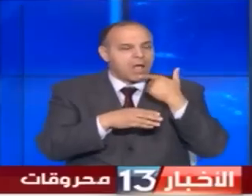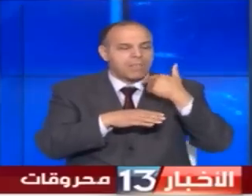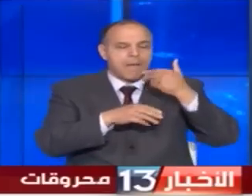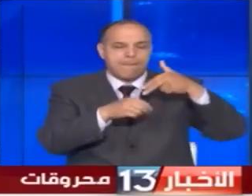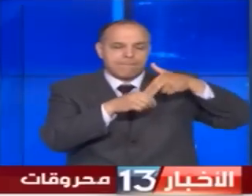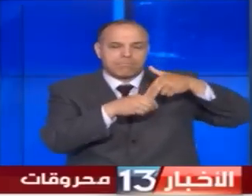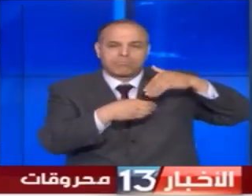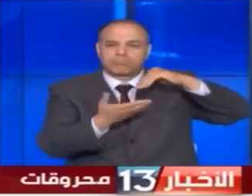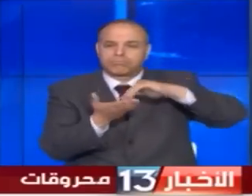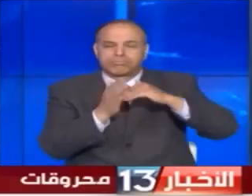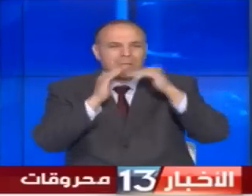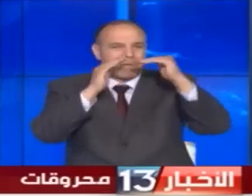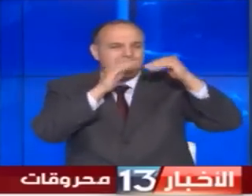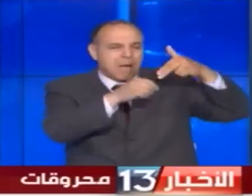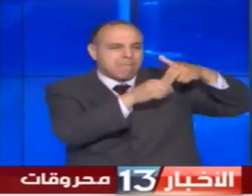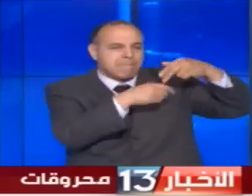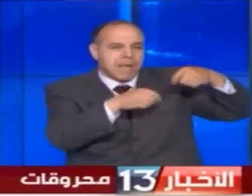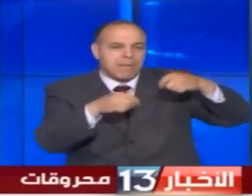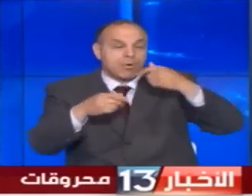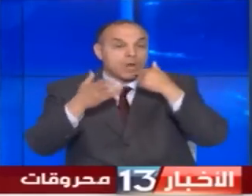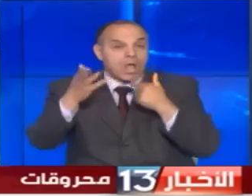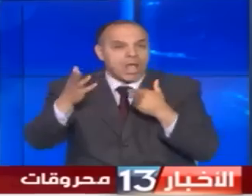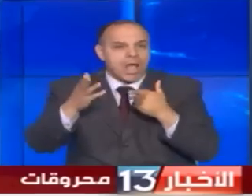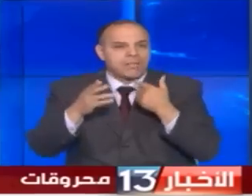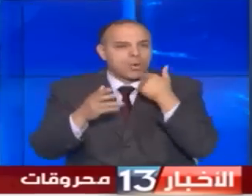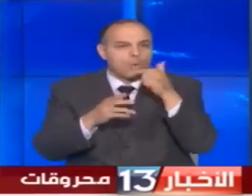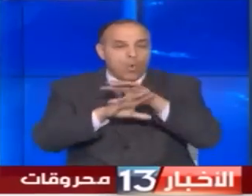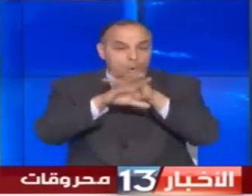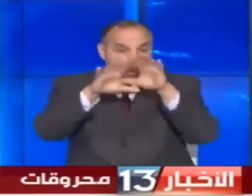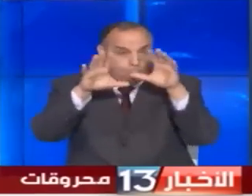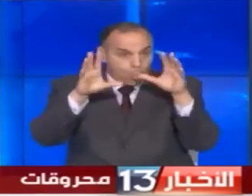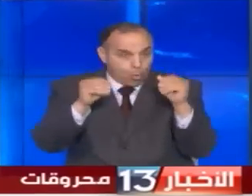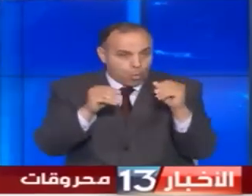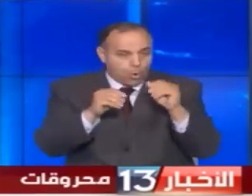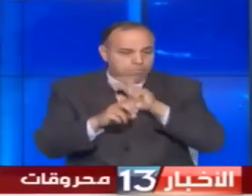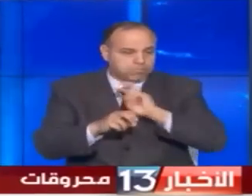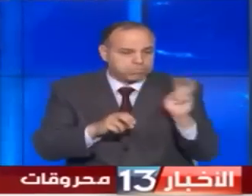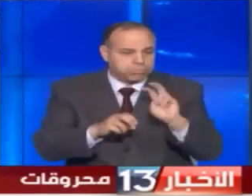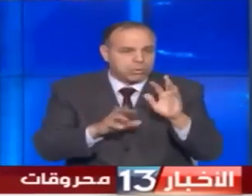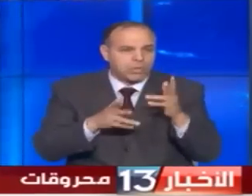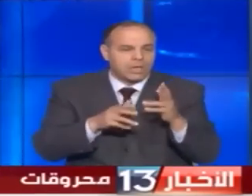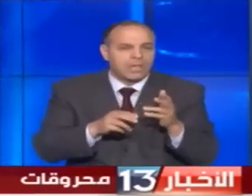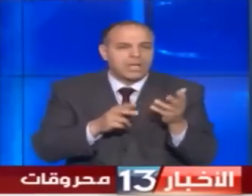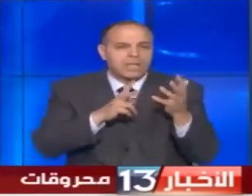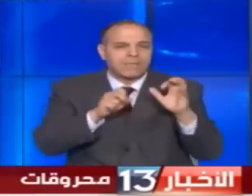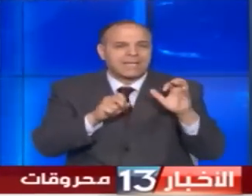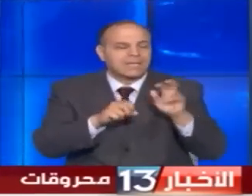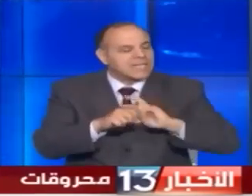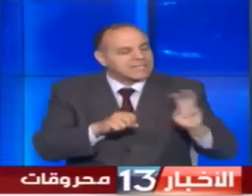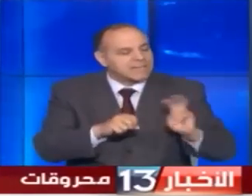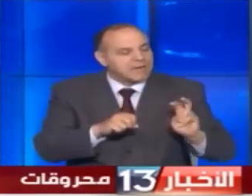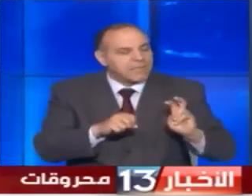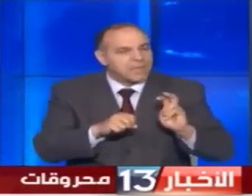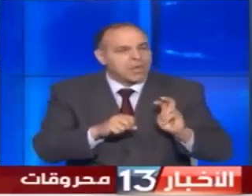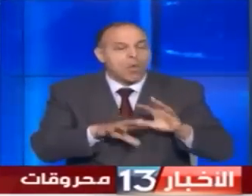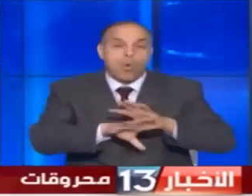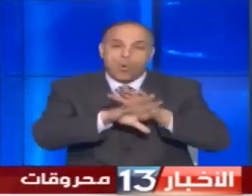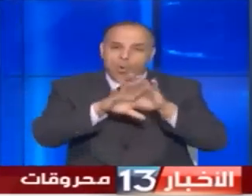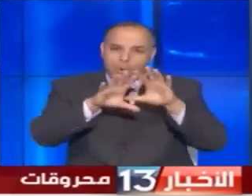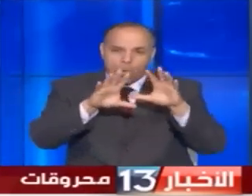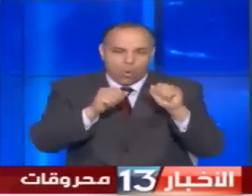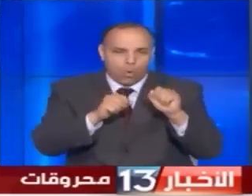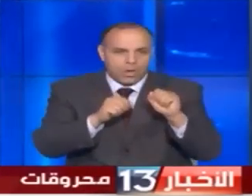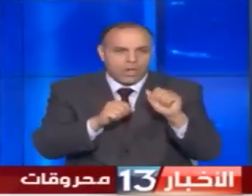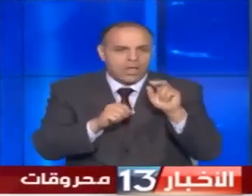الوقود على محطات بيع البنزين تراب لها مجمل هذه السفارات حوالي ثمانين سفره بكميه جمليه تقدر